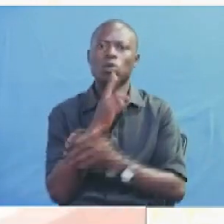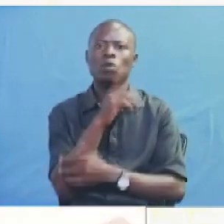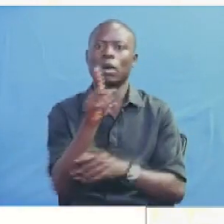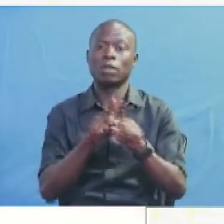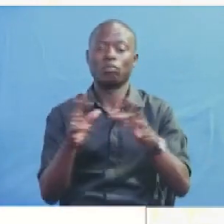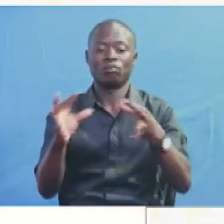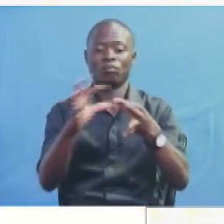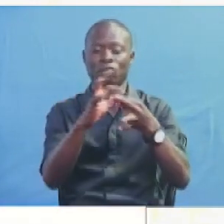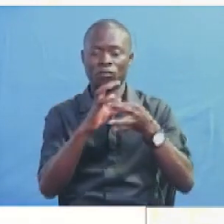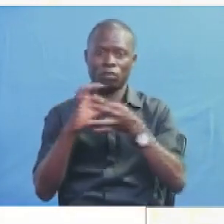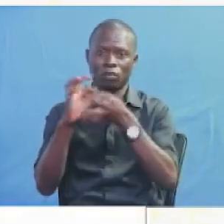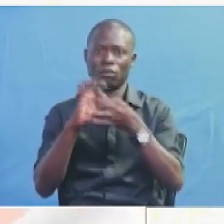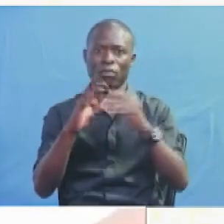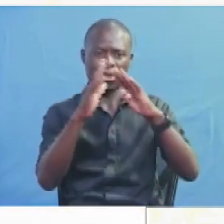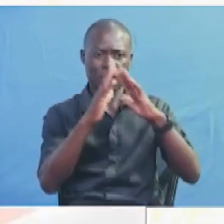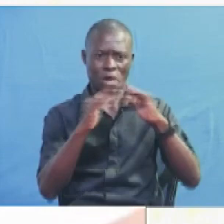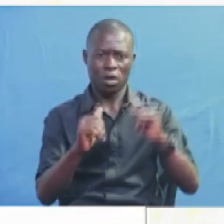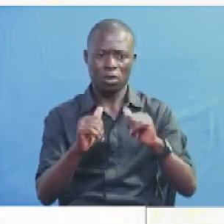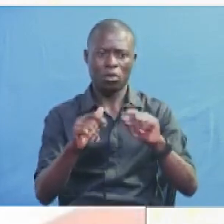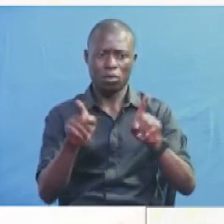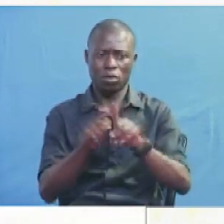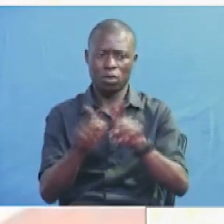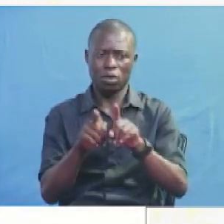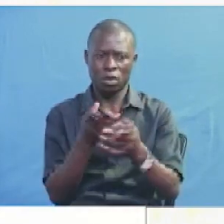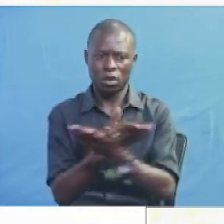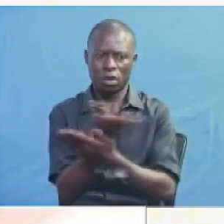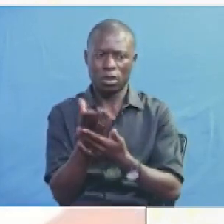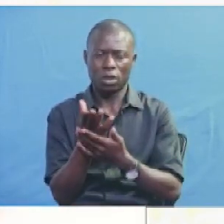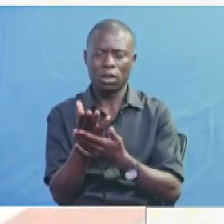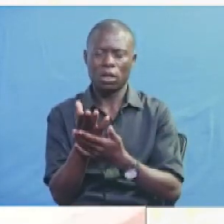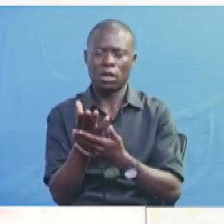cooperation from the office of the DPP and the law enforcement agencies. There's been quite an improvement.